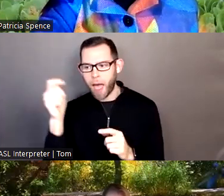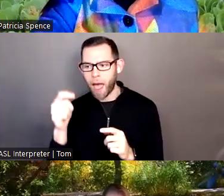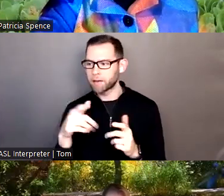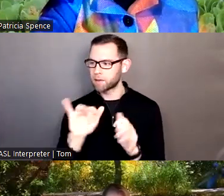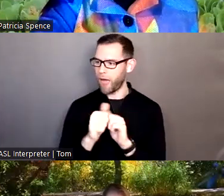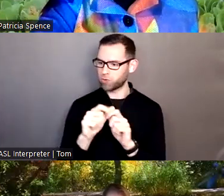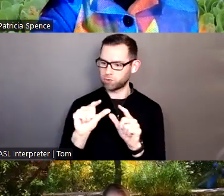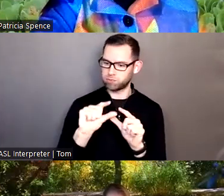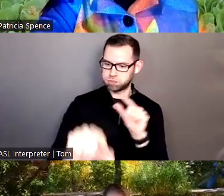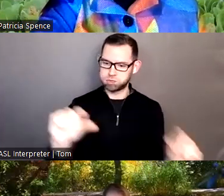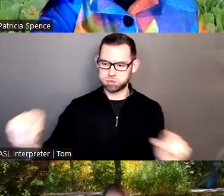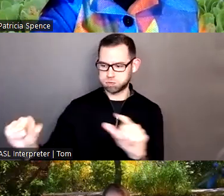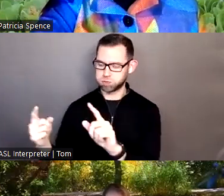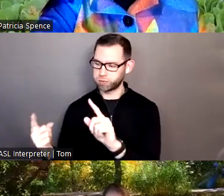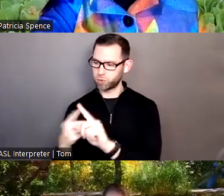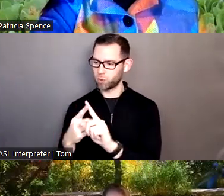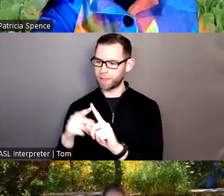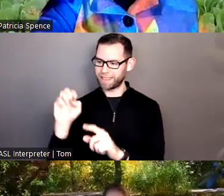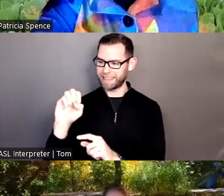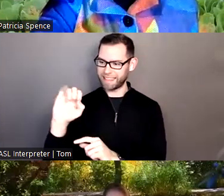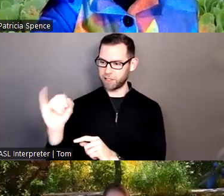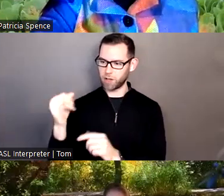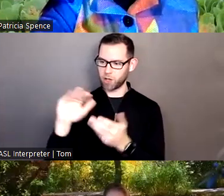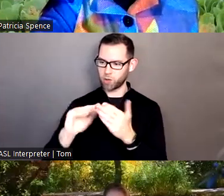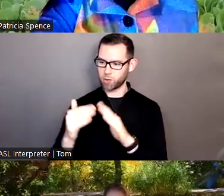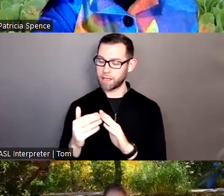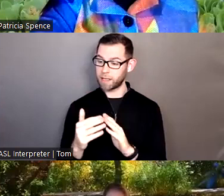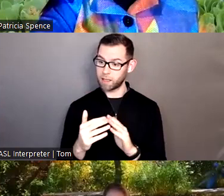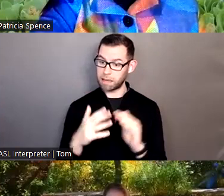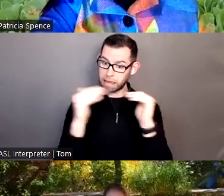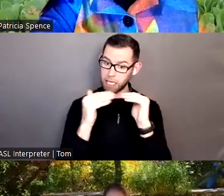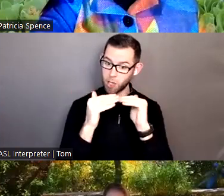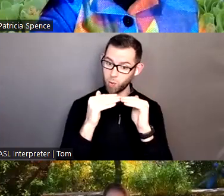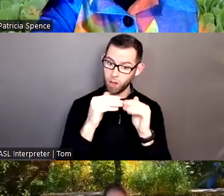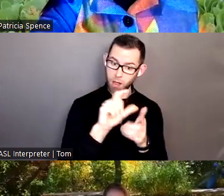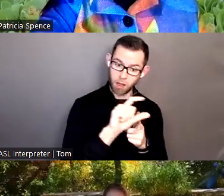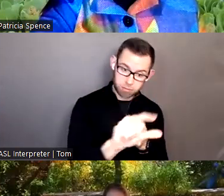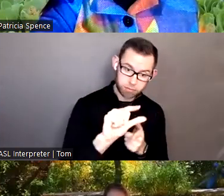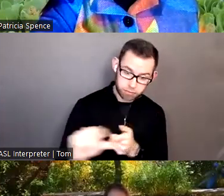sure that Faire en sorte que funds are going to il y ait une quantité d'argent